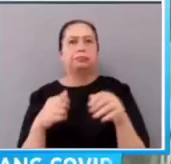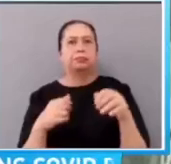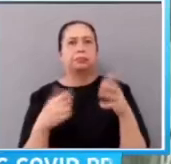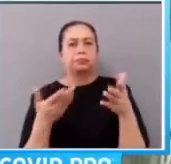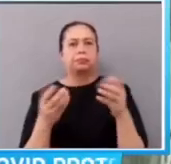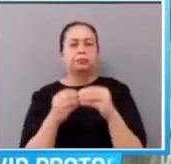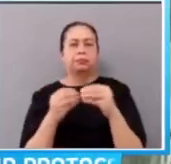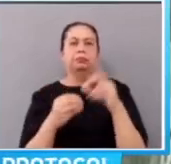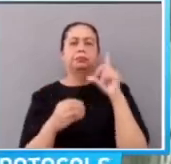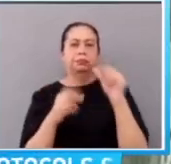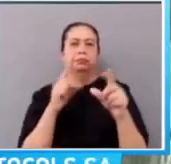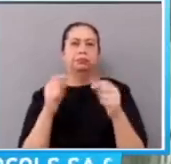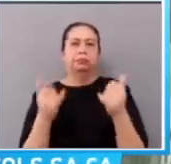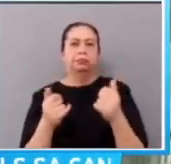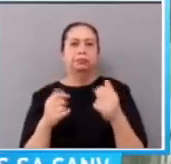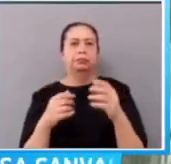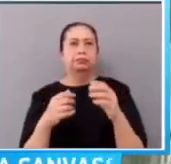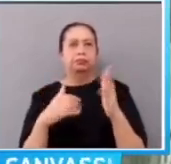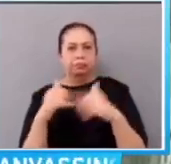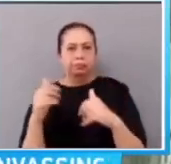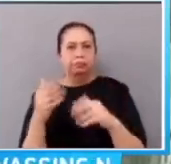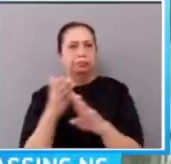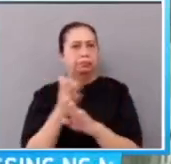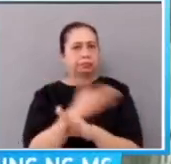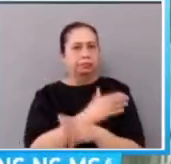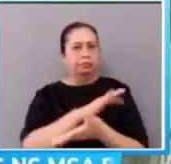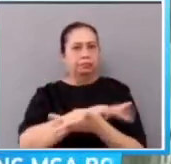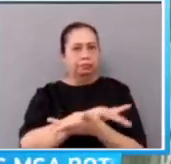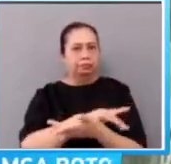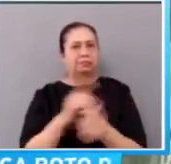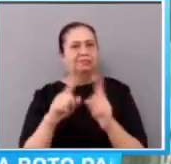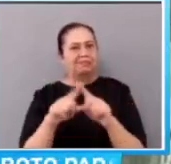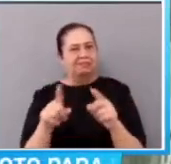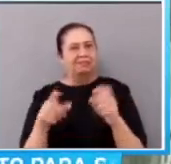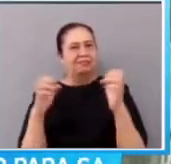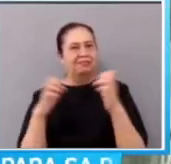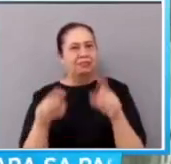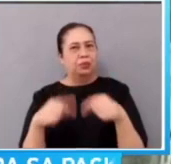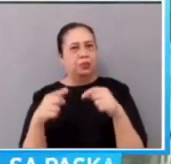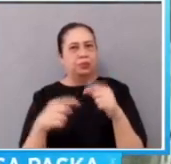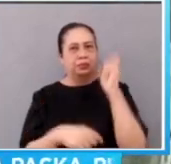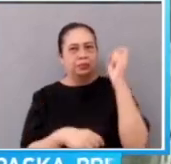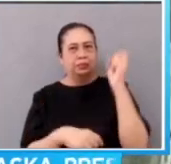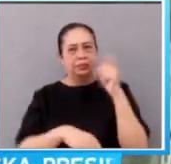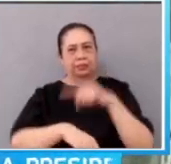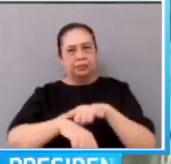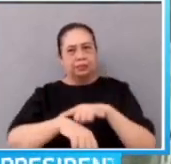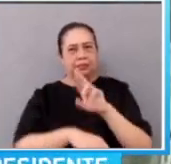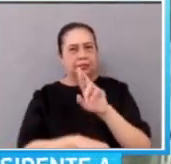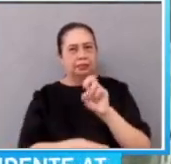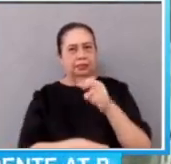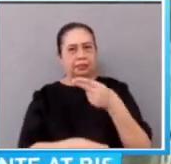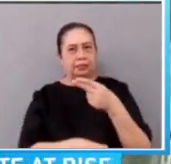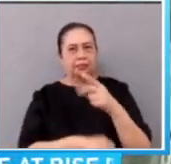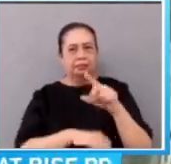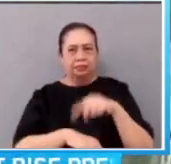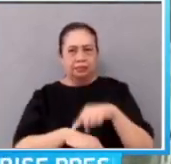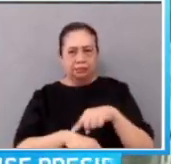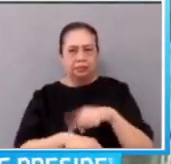po pre-pandemic level. Although, asahan po natin during rush hour ay talaga pong magiging